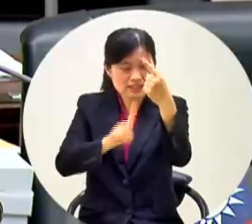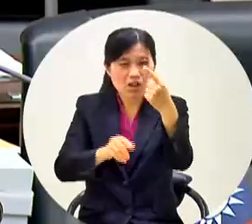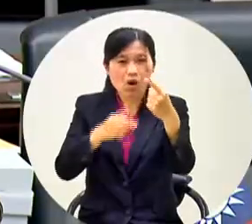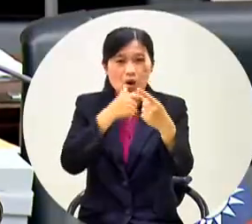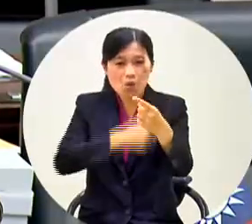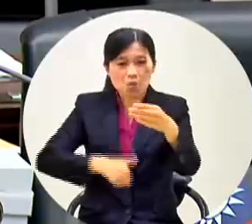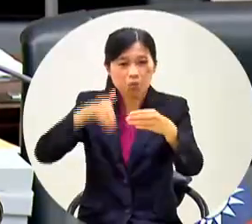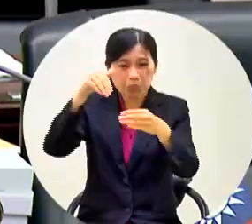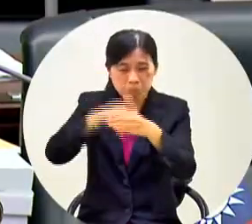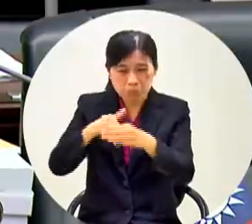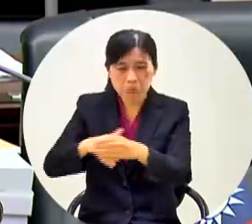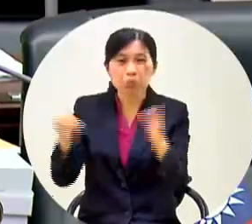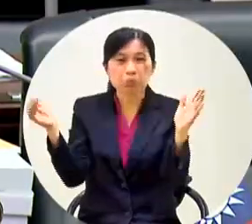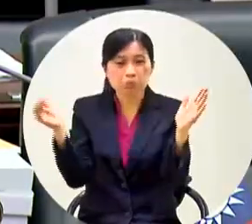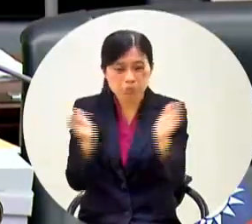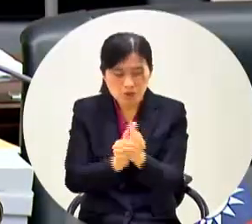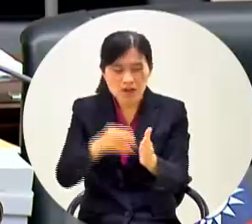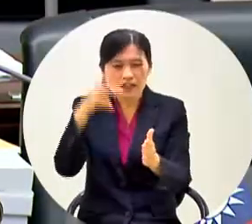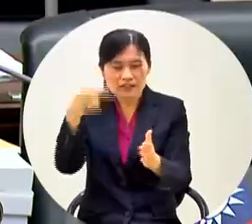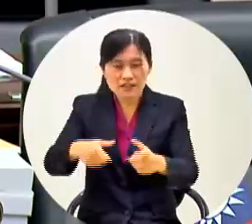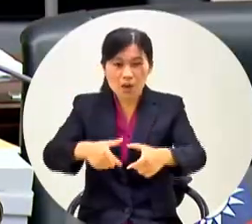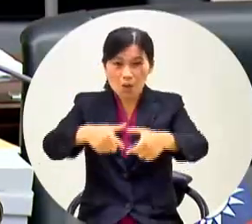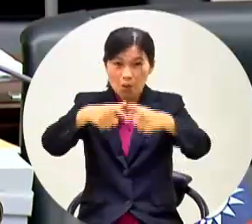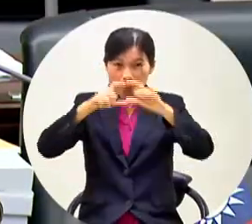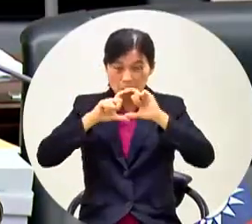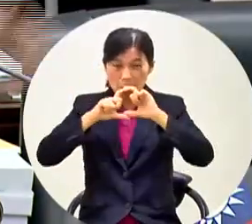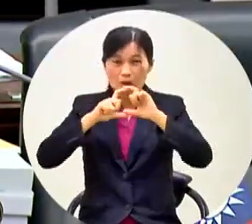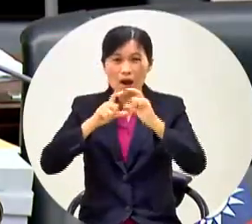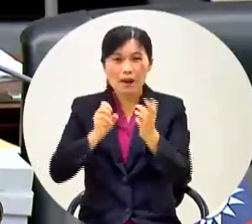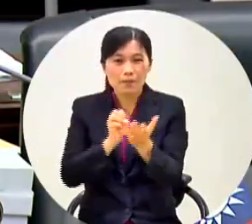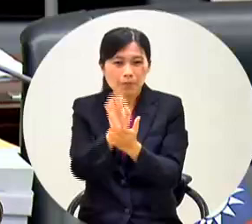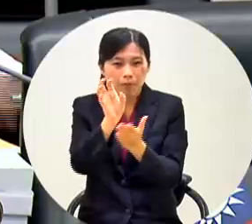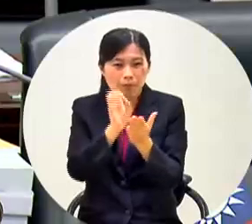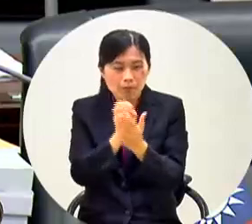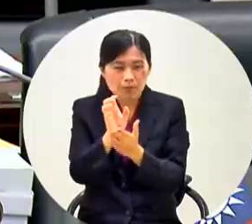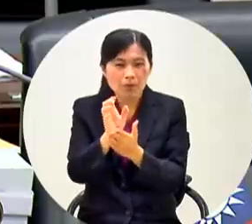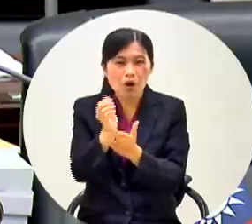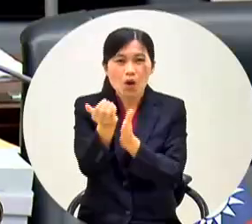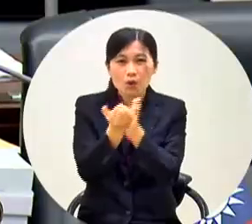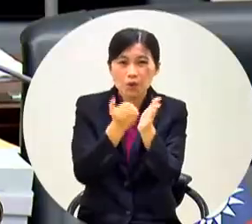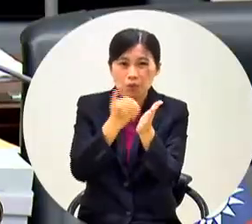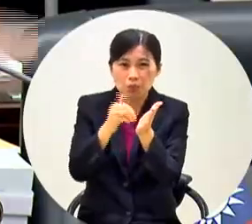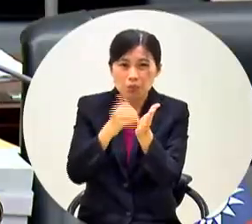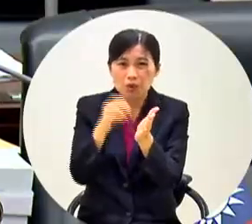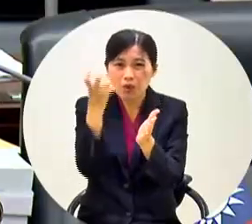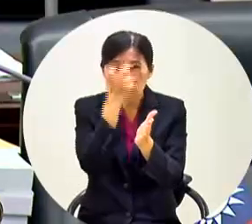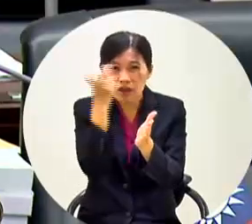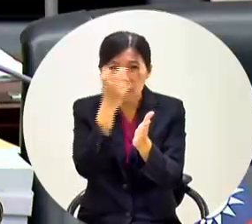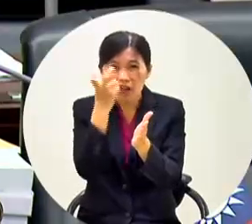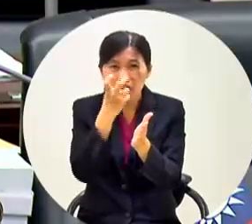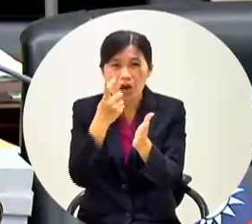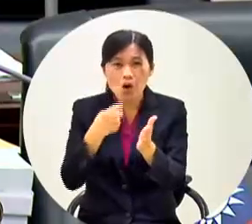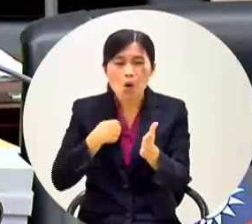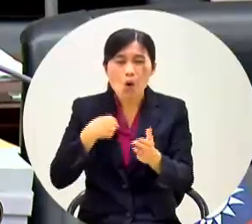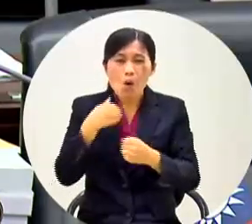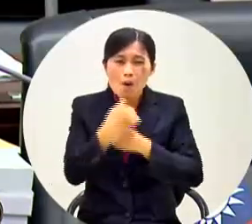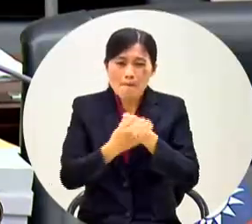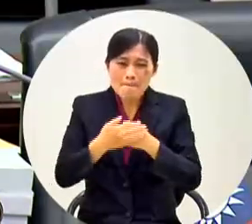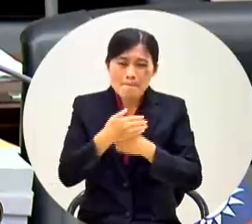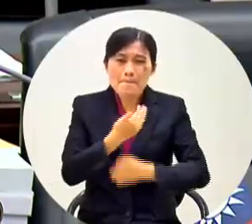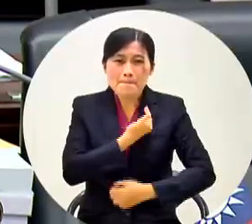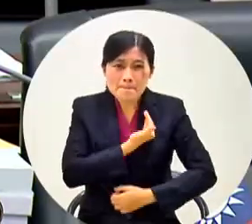告进行审预算。我们包容到这种程度，我们谦虚小党